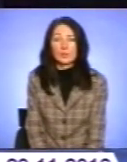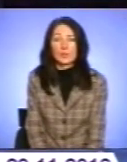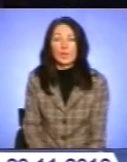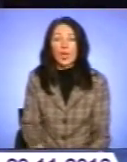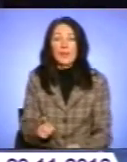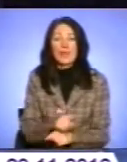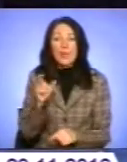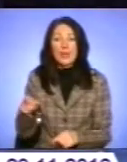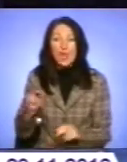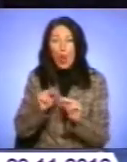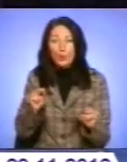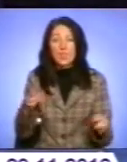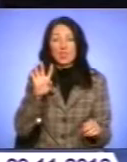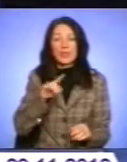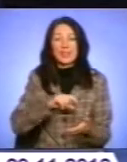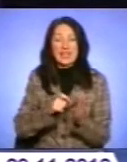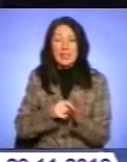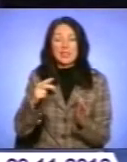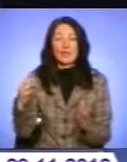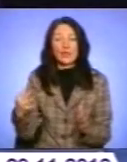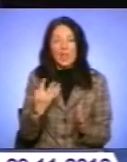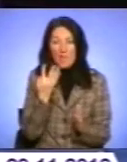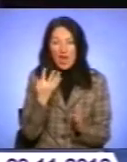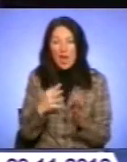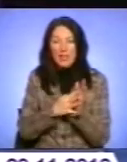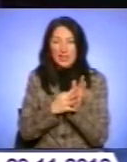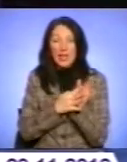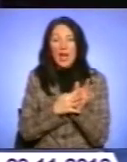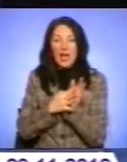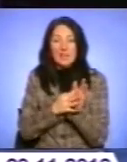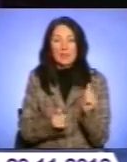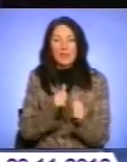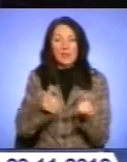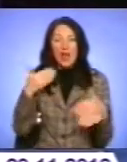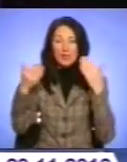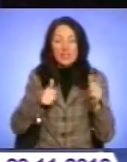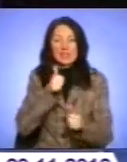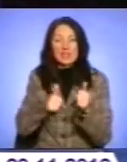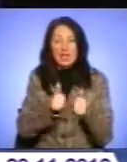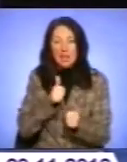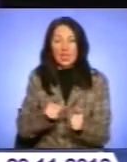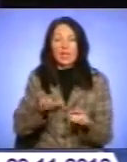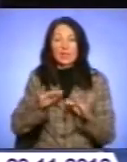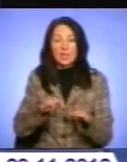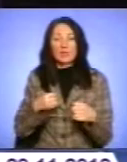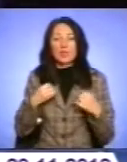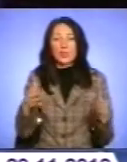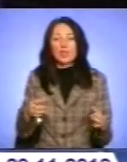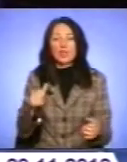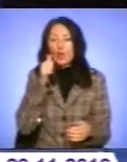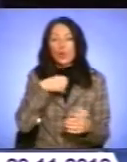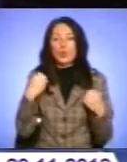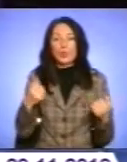Тернопільські учні 4-х класів у 9-те змагалися у веселих стартах. Захід присвячений року спорту та здорового способу